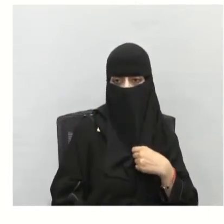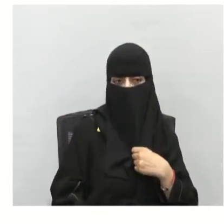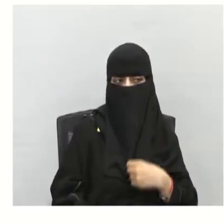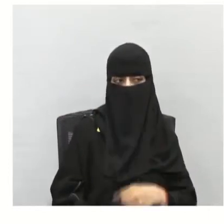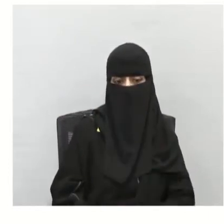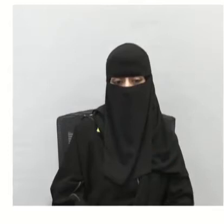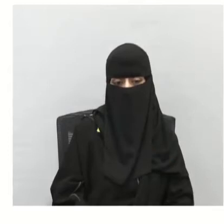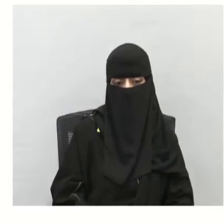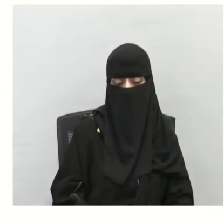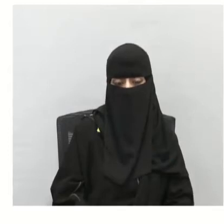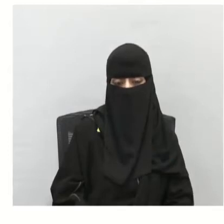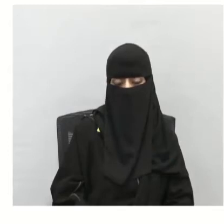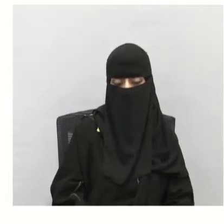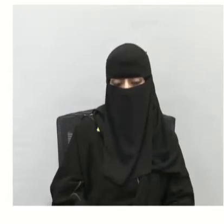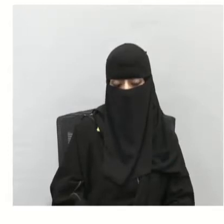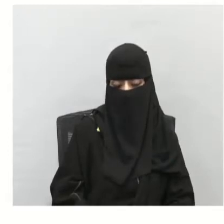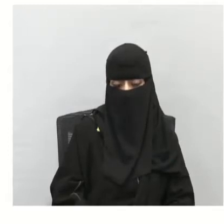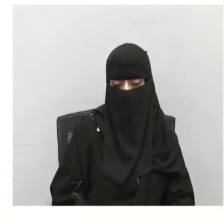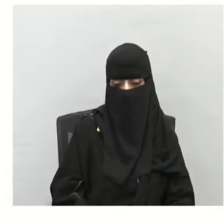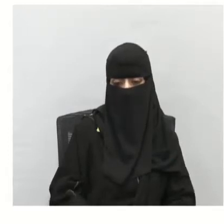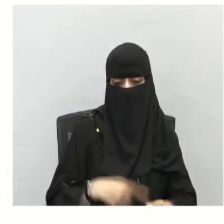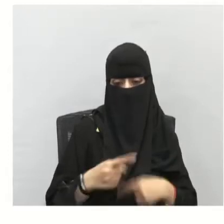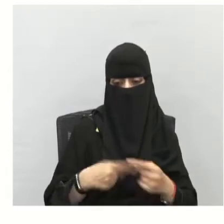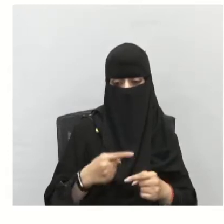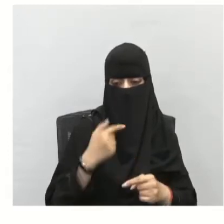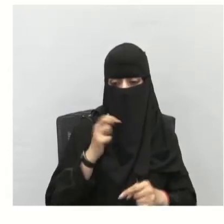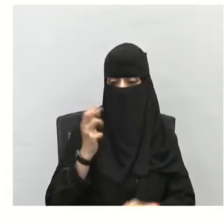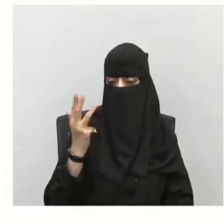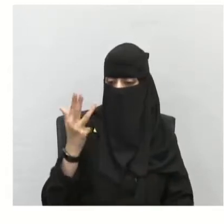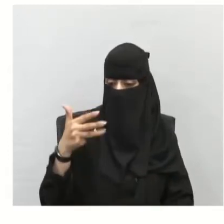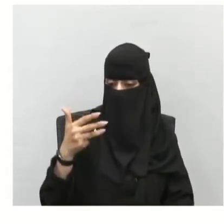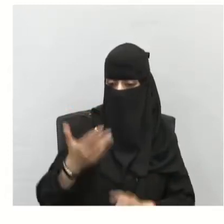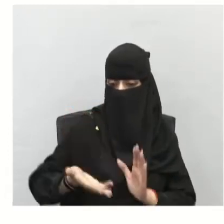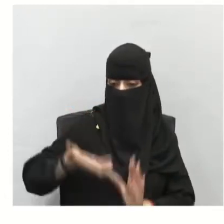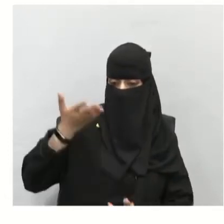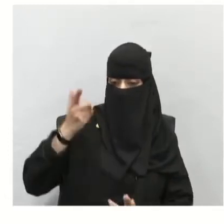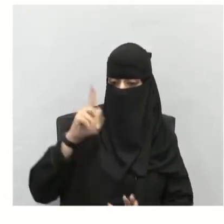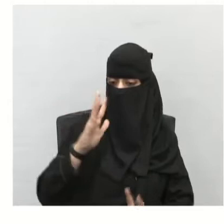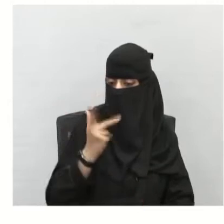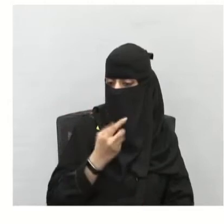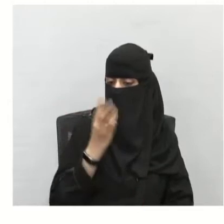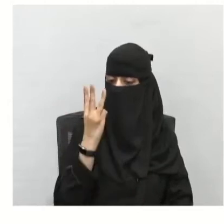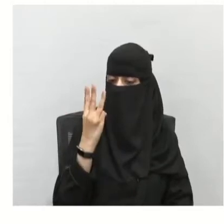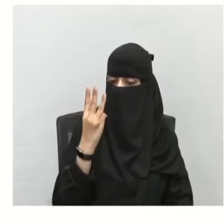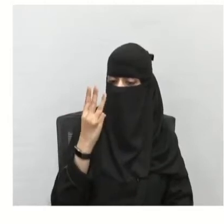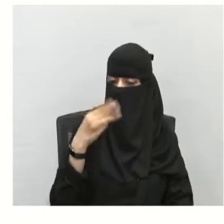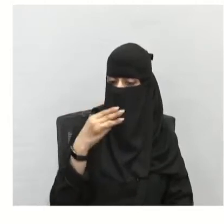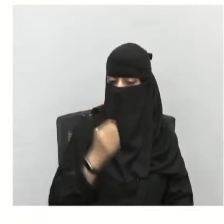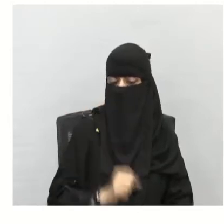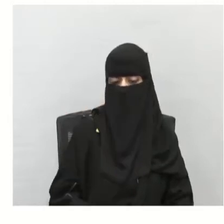30 ريالا طبعا دائما 90 أكبر من 30. إذا هنا نضع إشارة الأكبر.